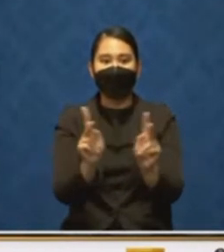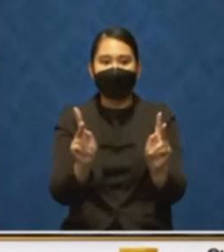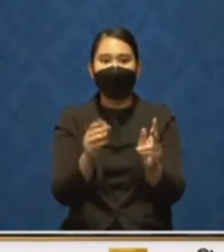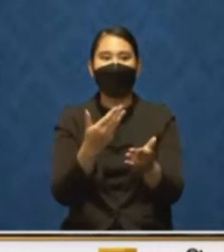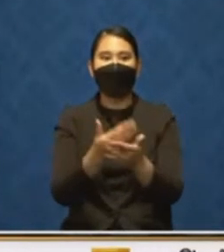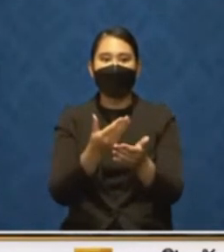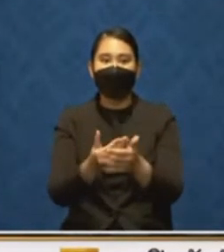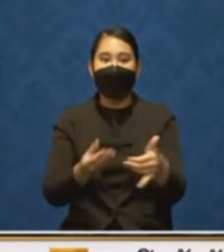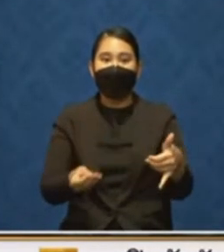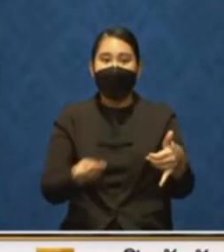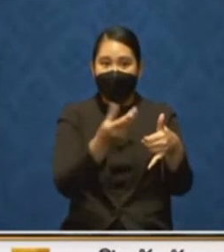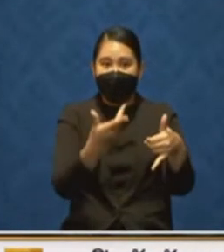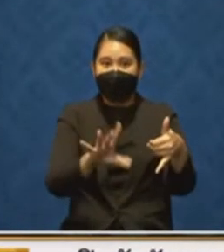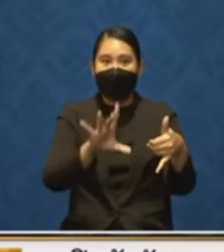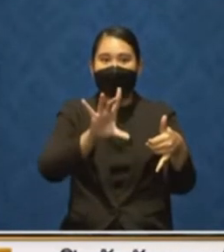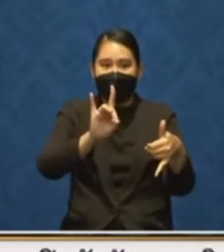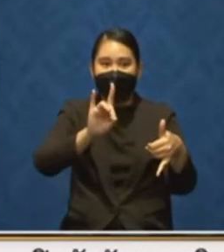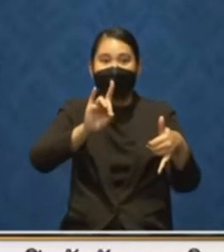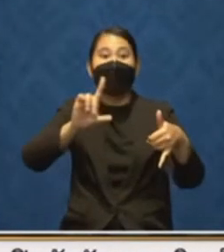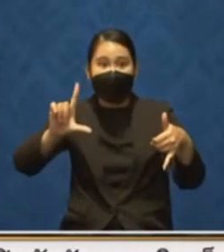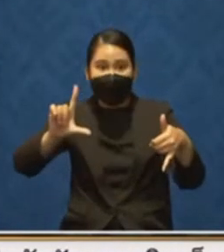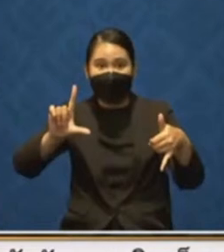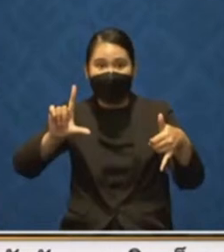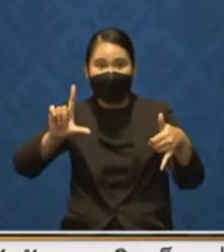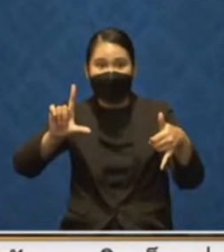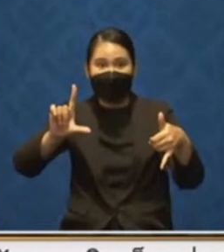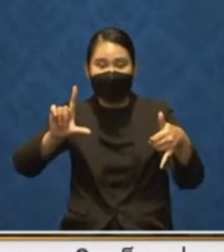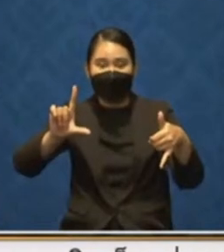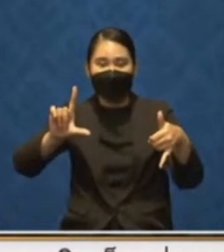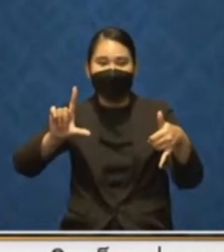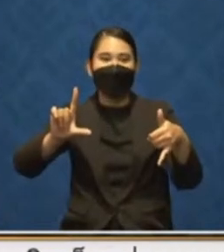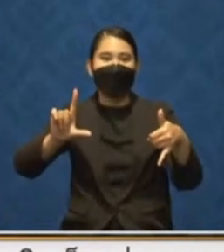ตัด8ล้านบาท